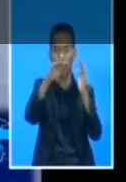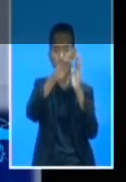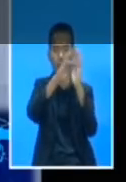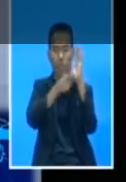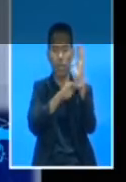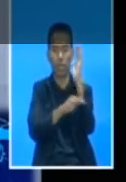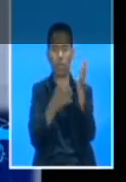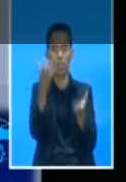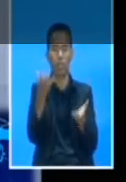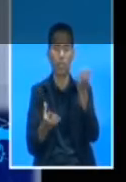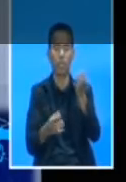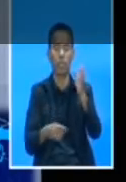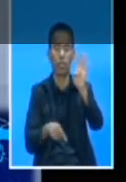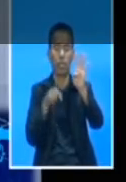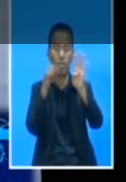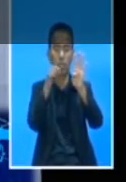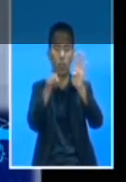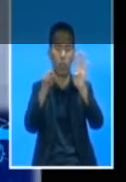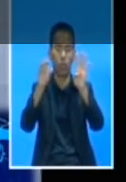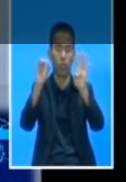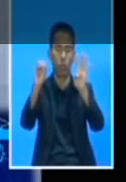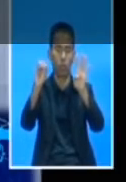รม 4.0